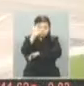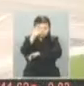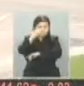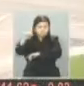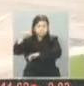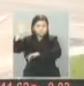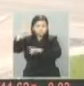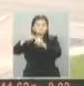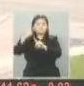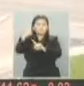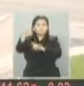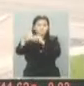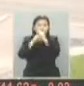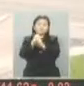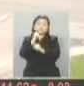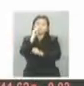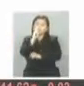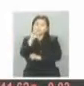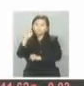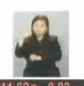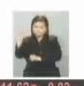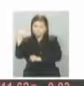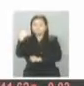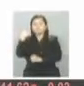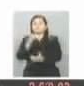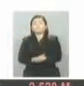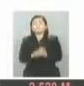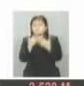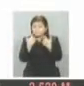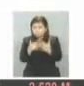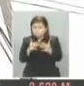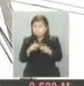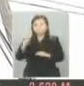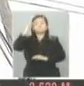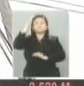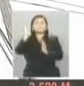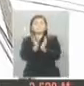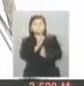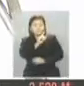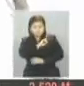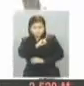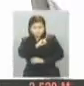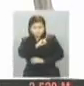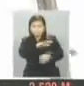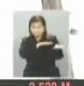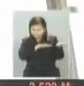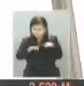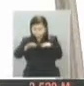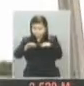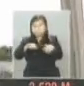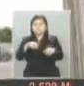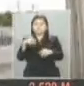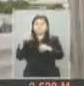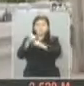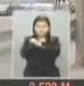ง4มกราคมปี2554นอกจากนี้หน่วยป้องกันและบรรเทาสาธารณภัยได้จัดเตรียมอุปกรณ์ดับเพลิงร